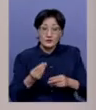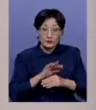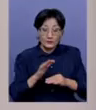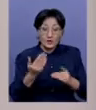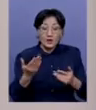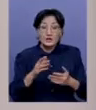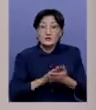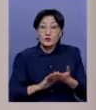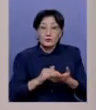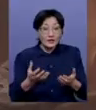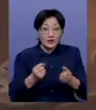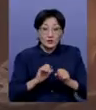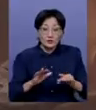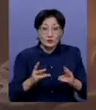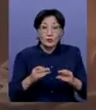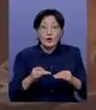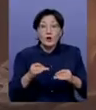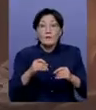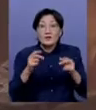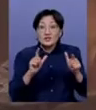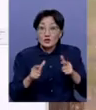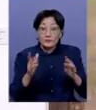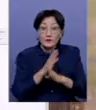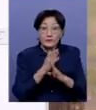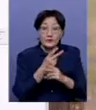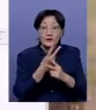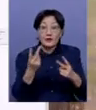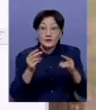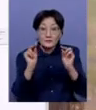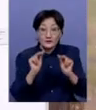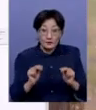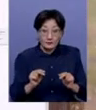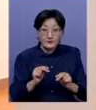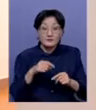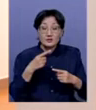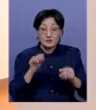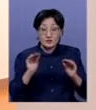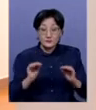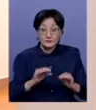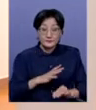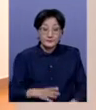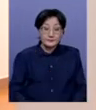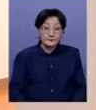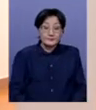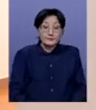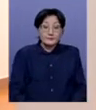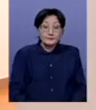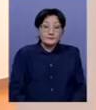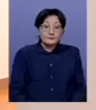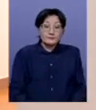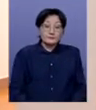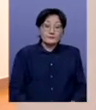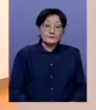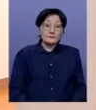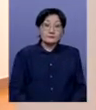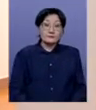олардан ештеңе алған да жоқпын. Нобайларымды шынайы табиғатқа қарап салдым деп жазатын. Такие интересные сцены из жизни. Значит,